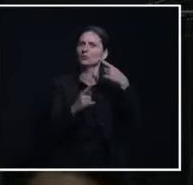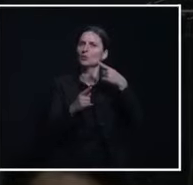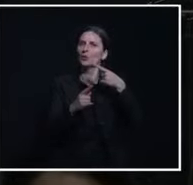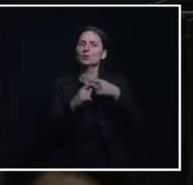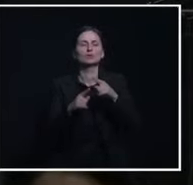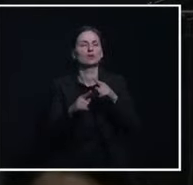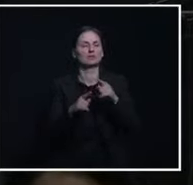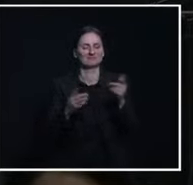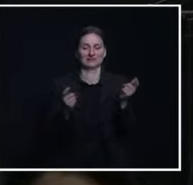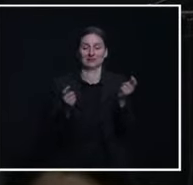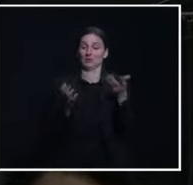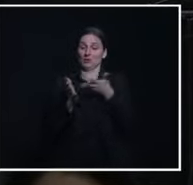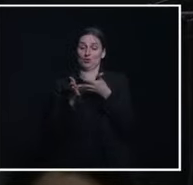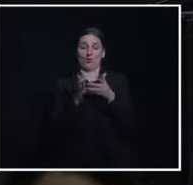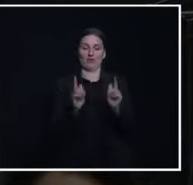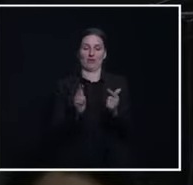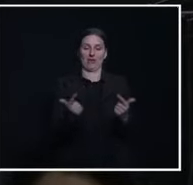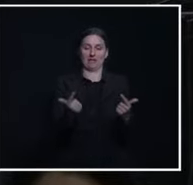unkontrolliert